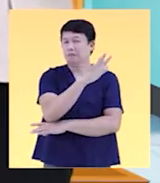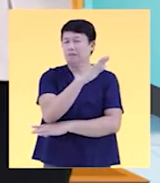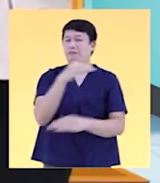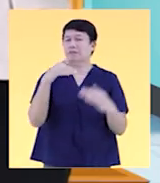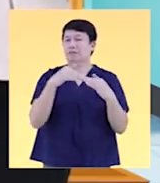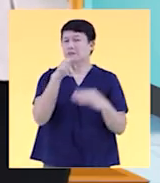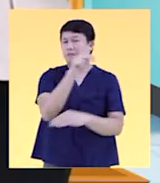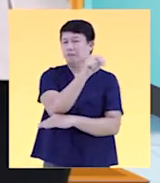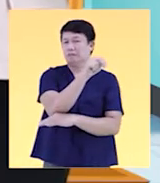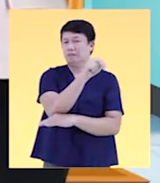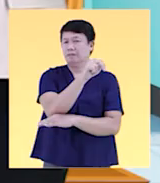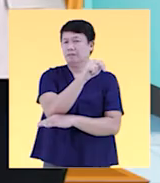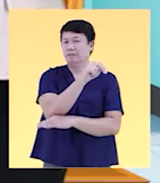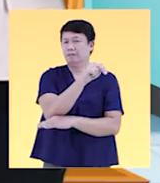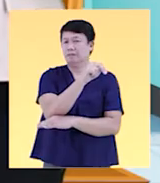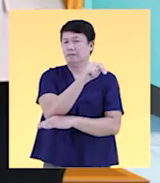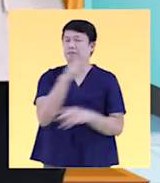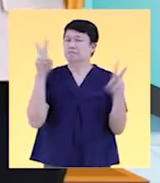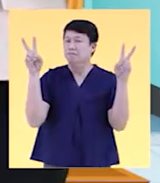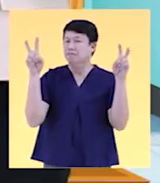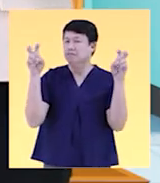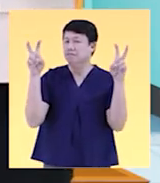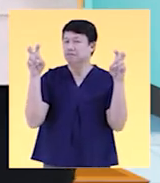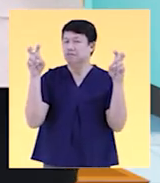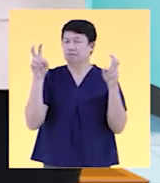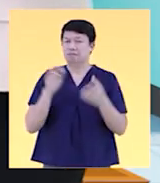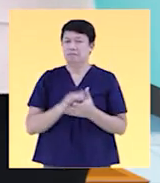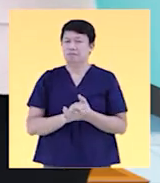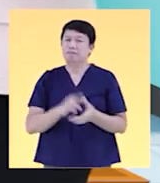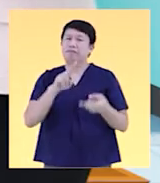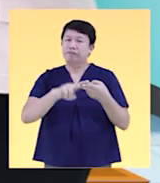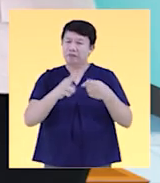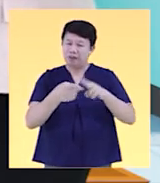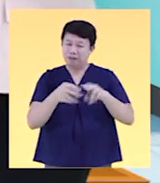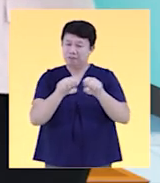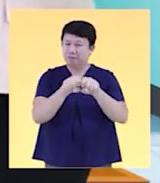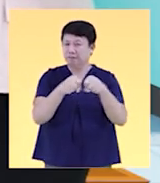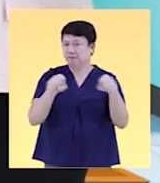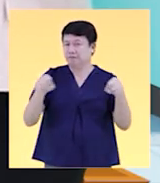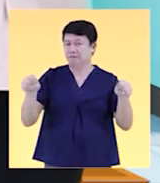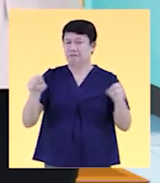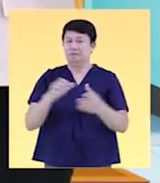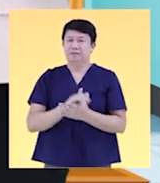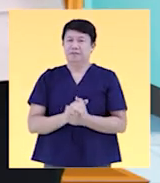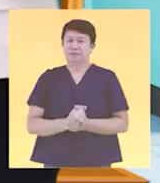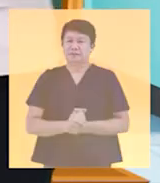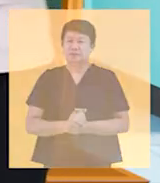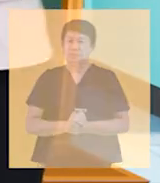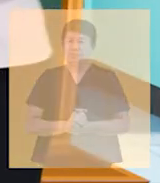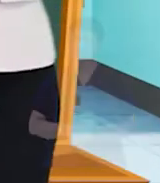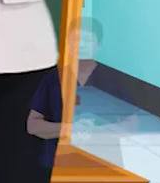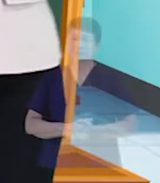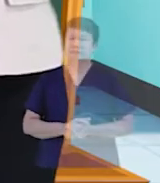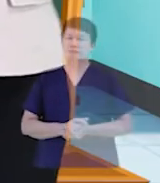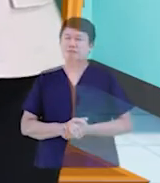1,035 is equal to N. Ang tawag dito ay number sentence.